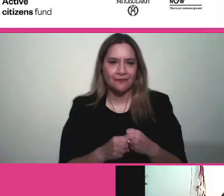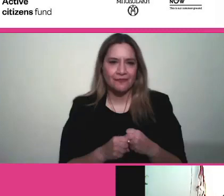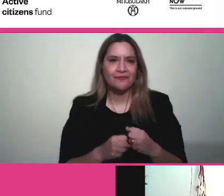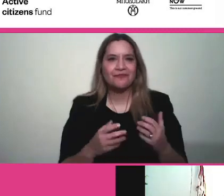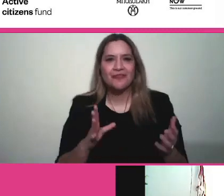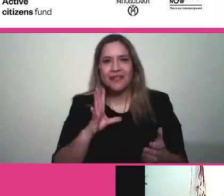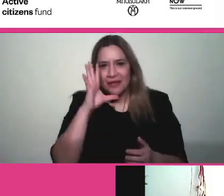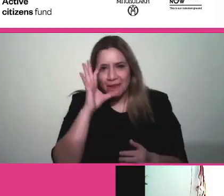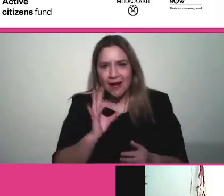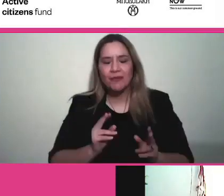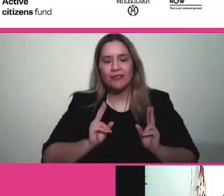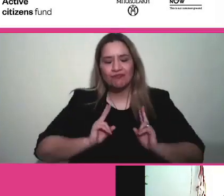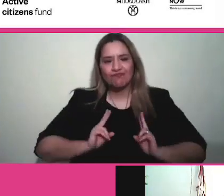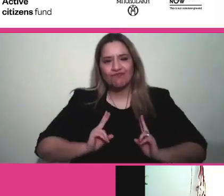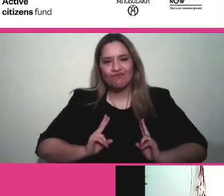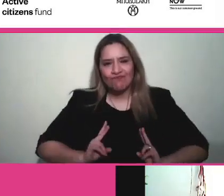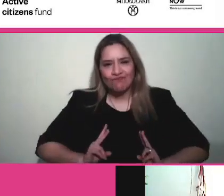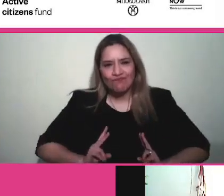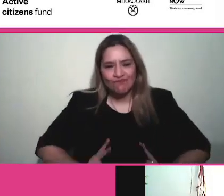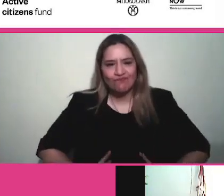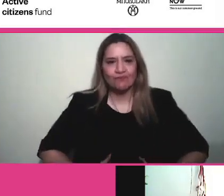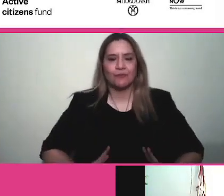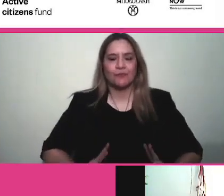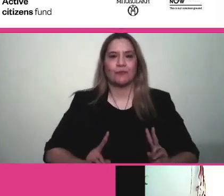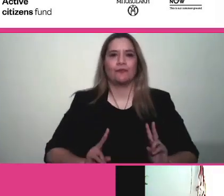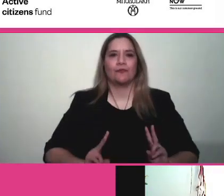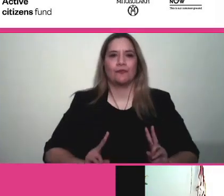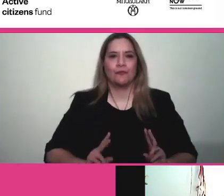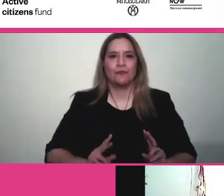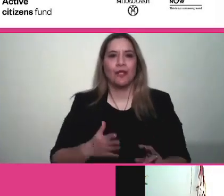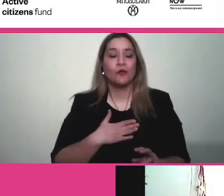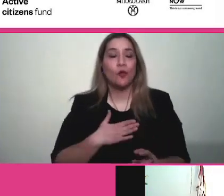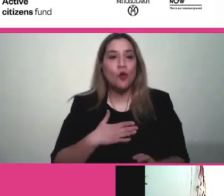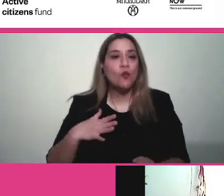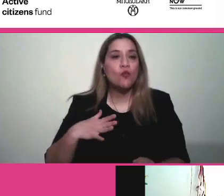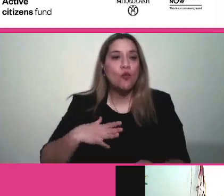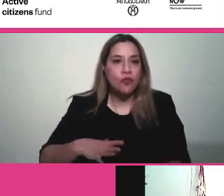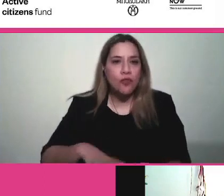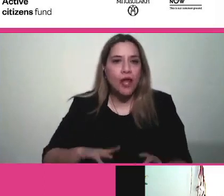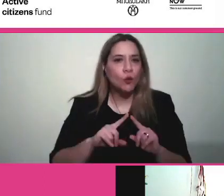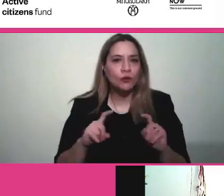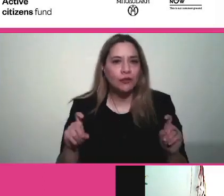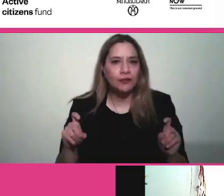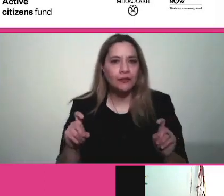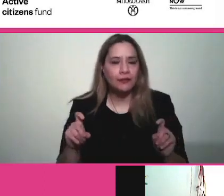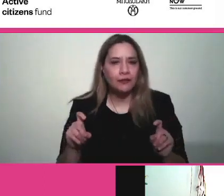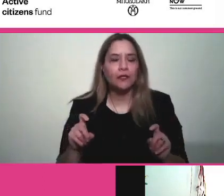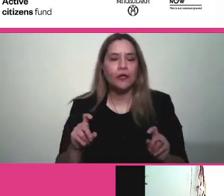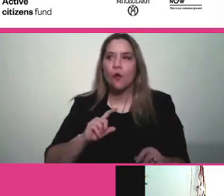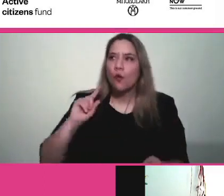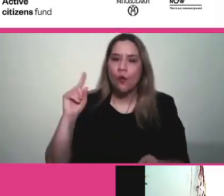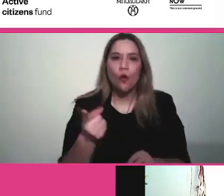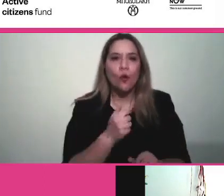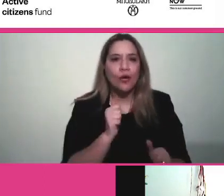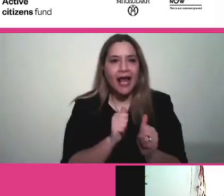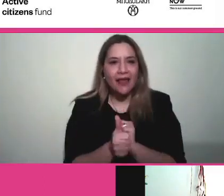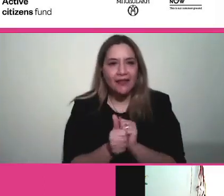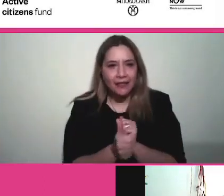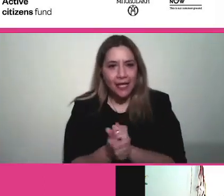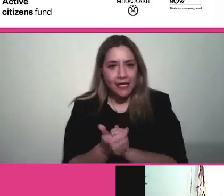πήρα ανακούφιση από όλο αυτό, γιατί το δικό μου θέλω ήταν πλέον οι αθλητές με